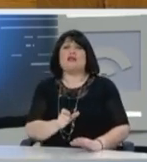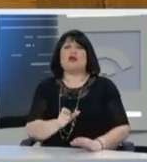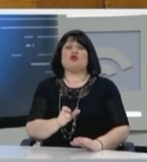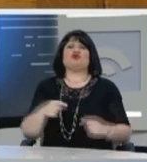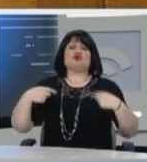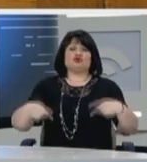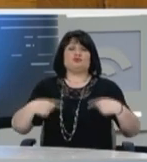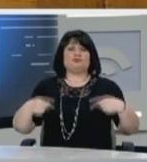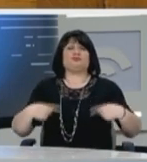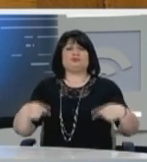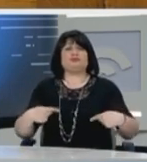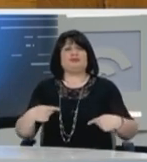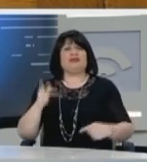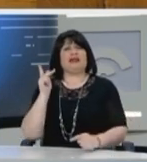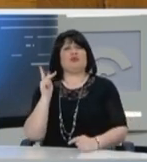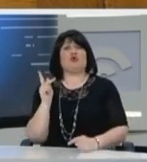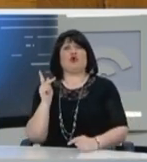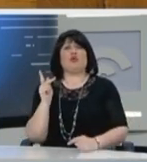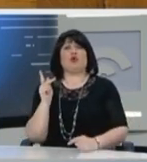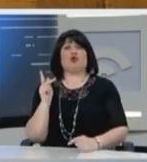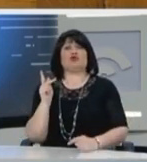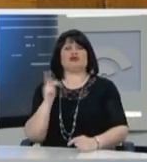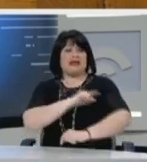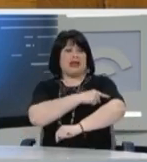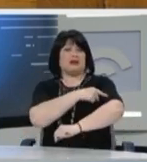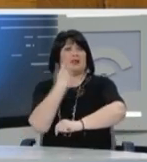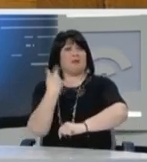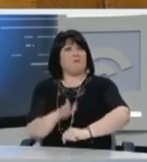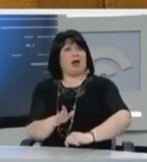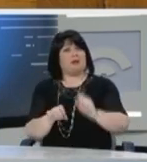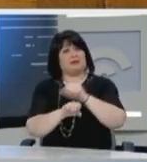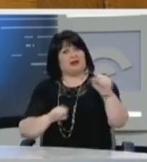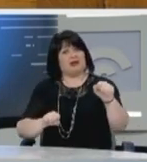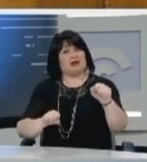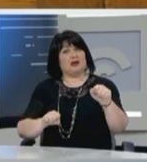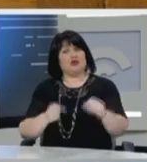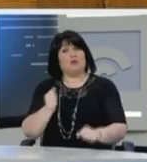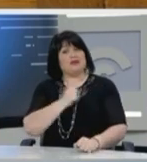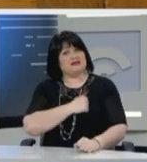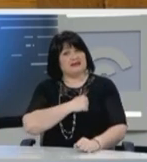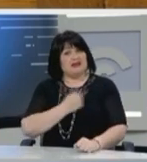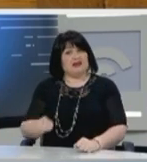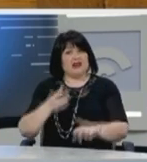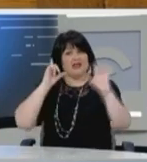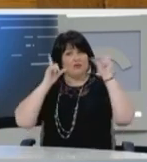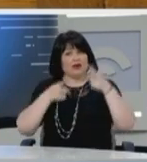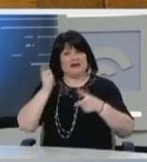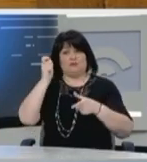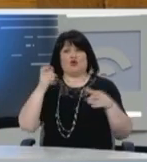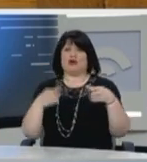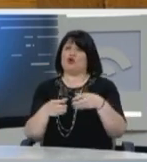κύριος Κυμπουρόπουλος, με την παιδεία που έχει, έχει νομίζω τελειώσει η ιατρική, πιστεύει ότι η Νέα Δημοκρατία είναι το